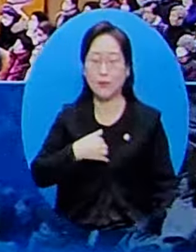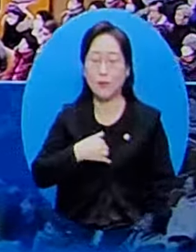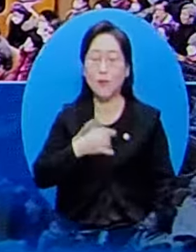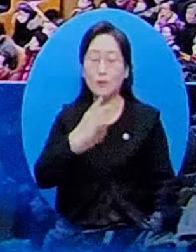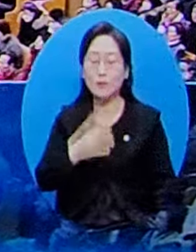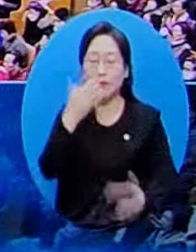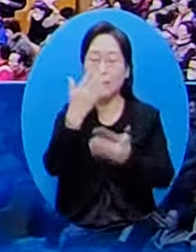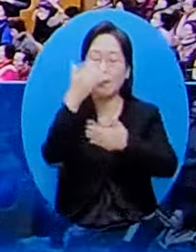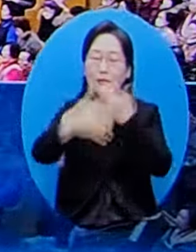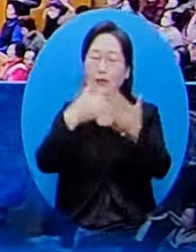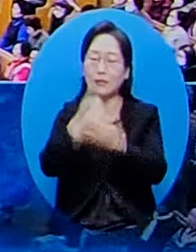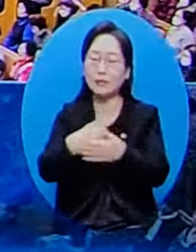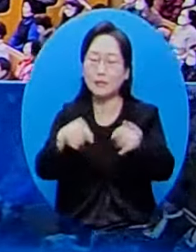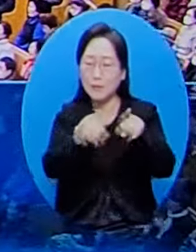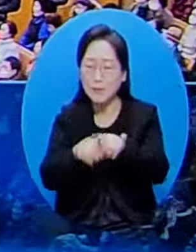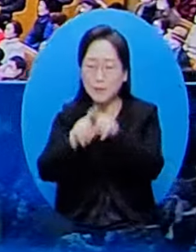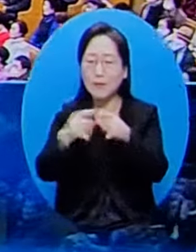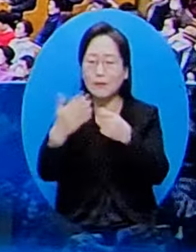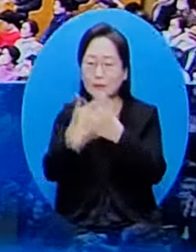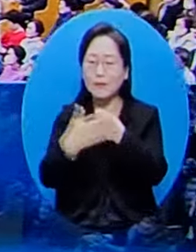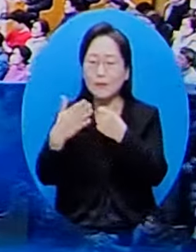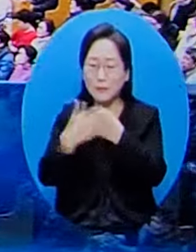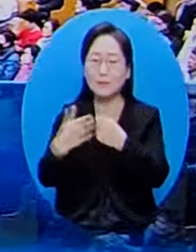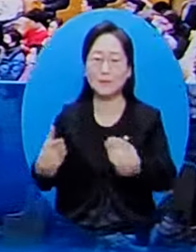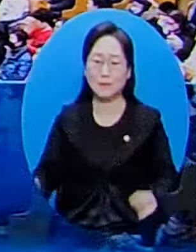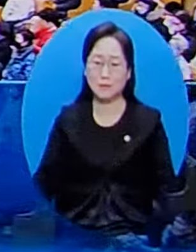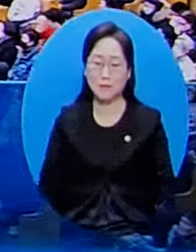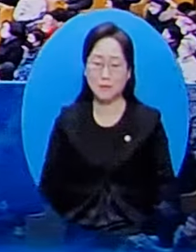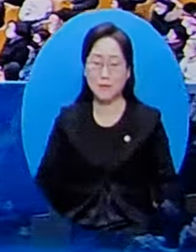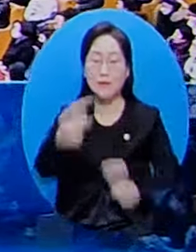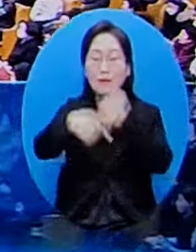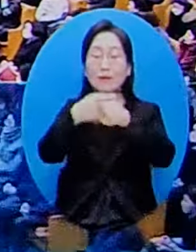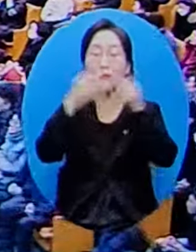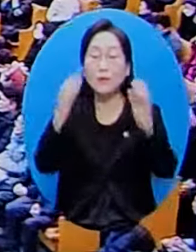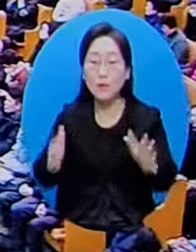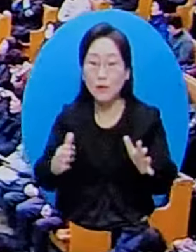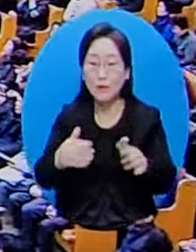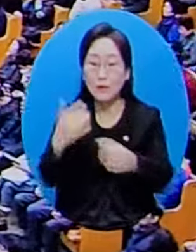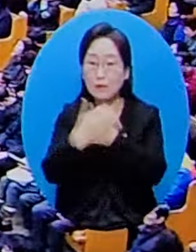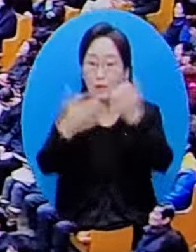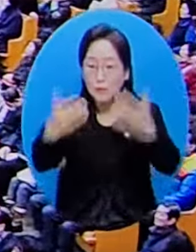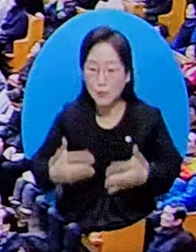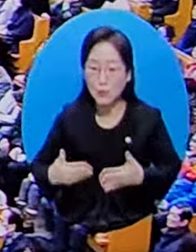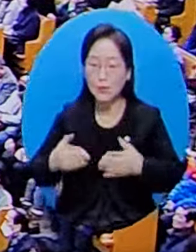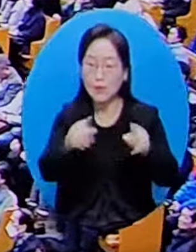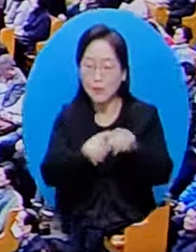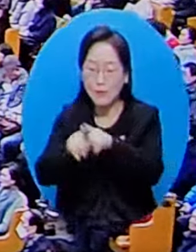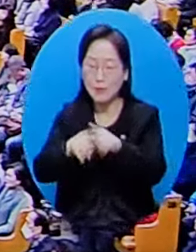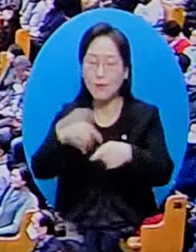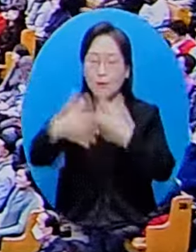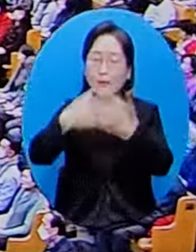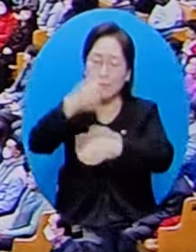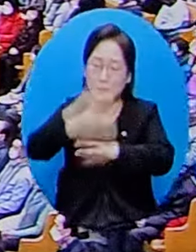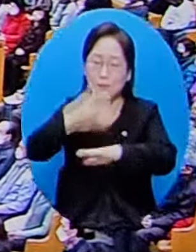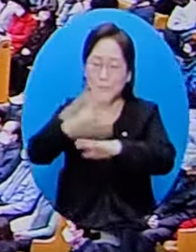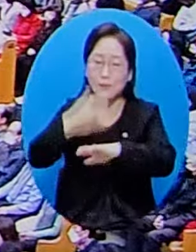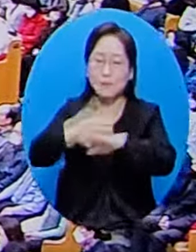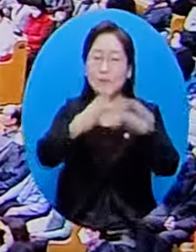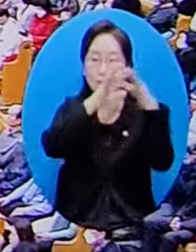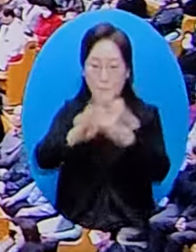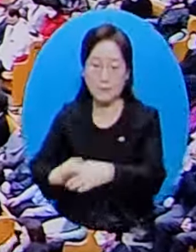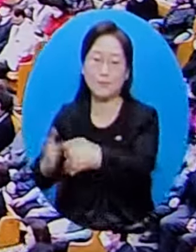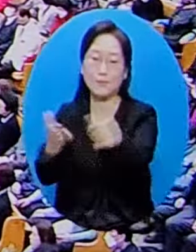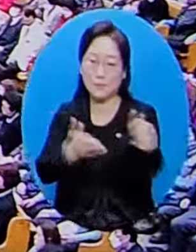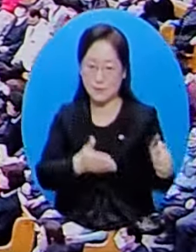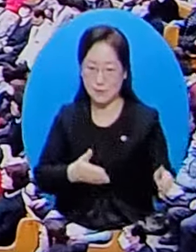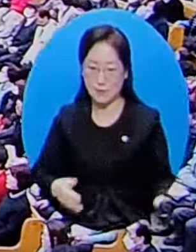하신 하나님의 은혜로라. 한 해 동안 함께 하시고 은혜를 베풀어 주신 하나님께 감사하고 또 감사하고 또 감사하는 우리 모두가 되어야